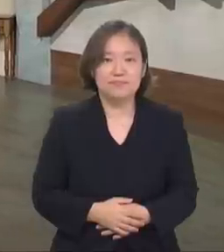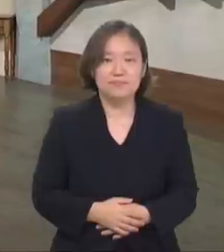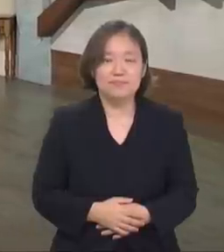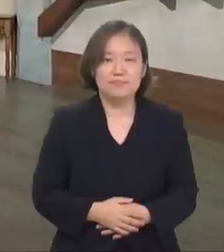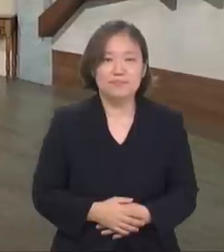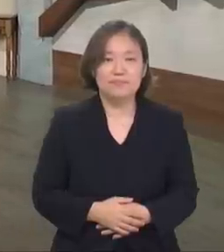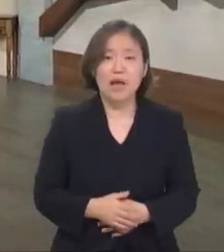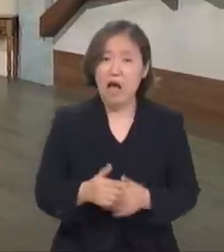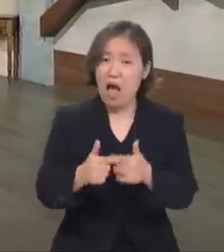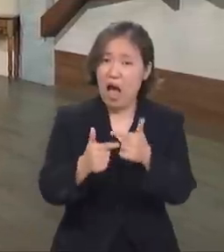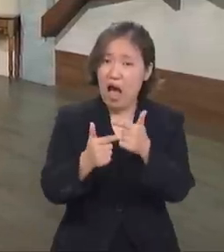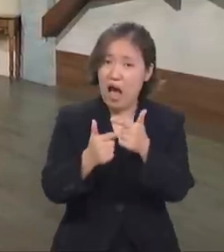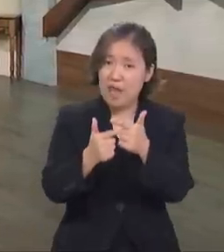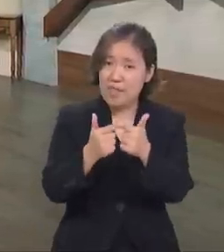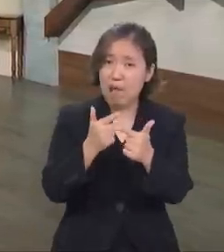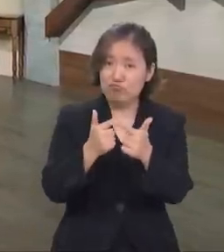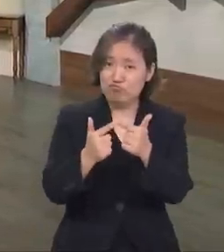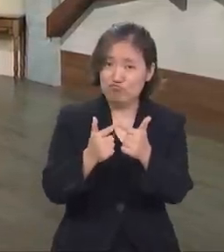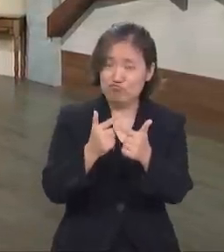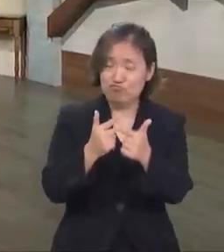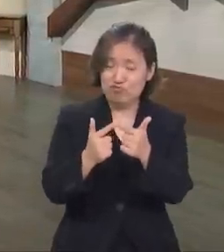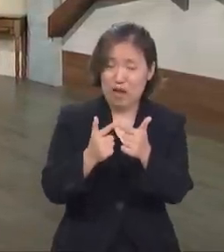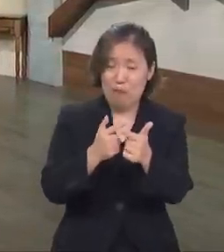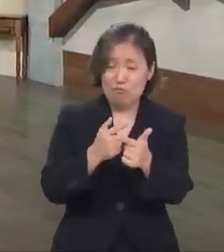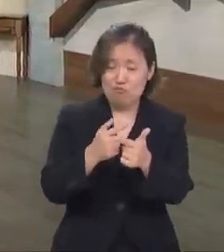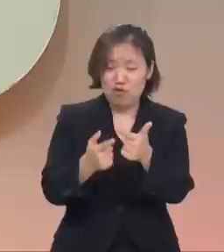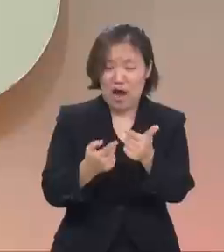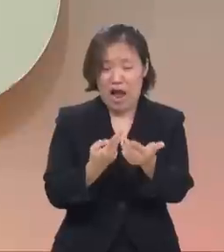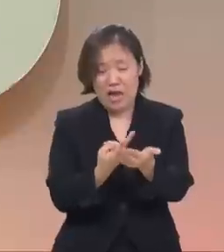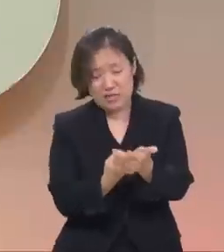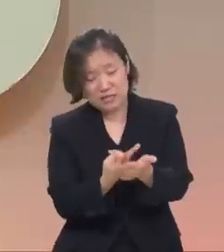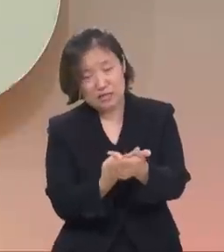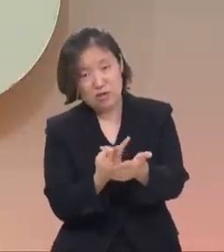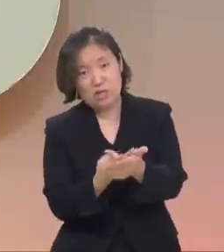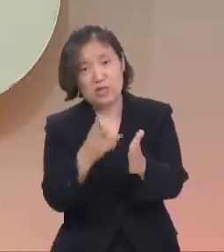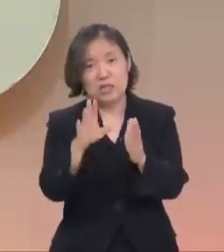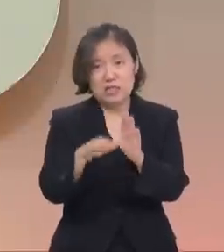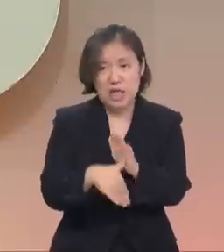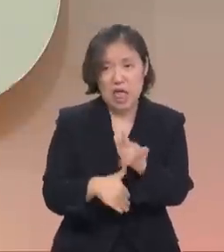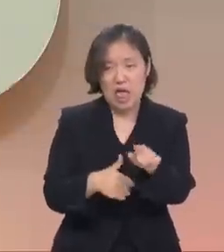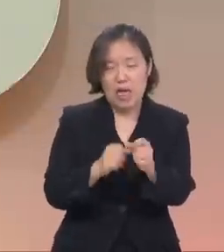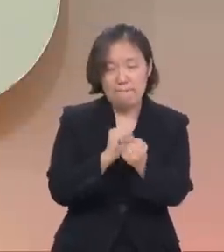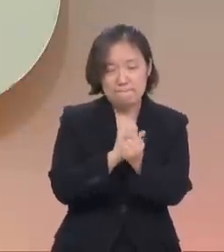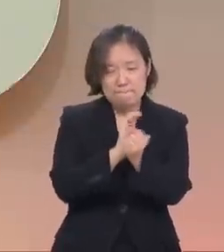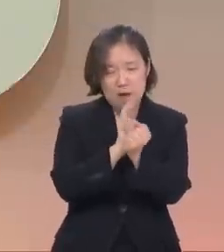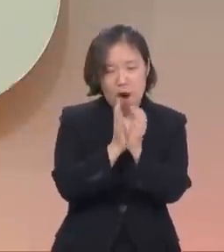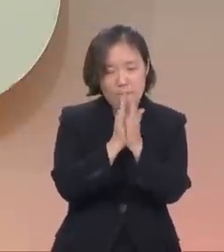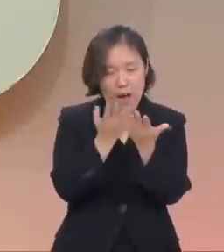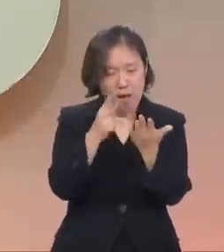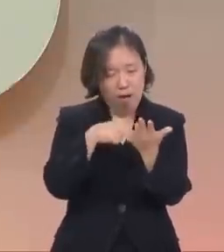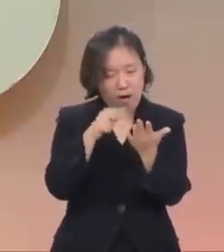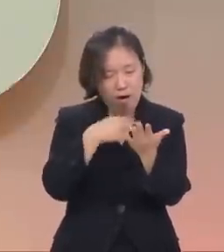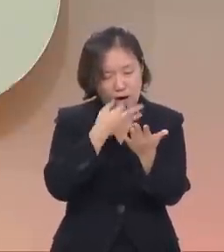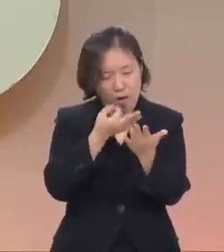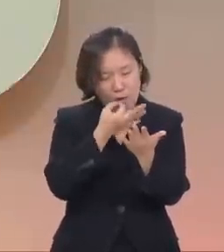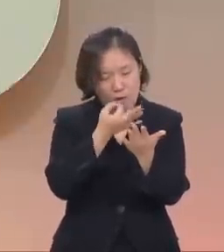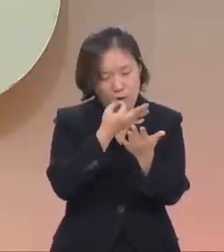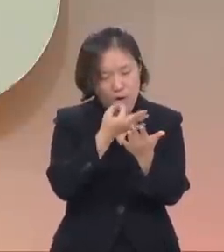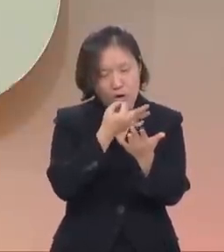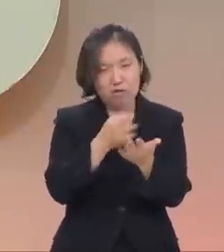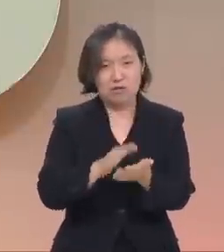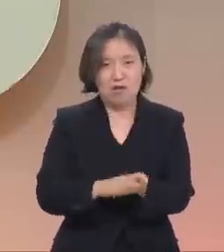그 나무에 깔려 쓰러진 상태에서 오직 일심으로 법화경을 독송했대요